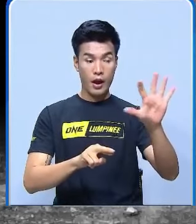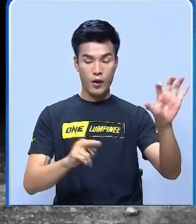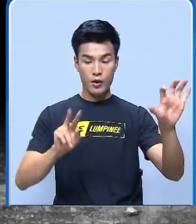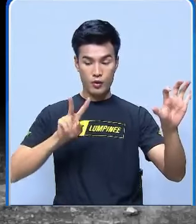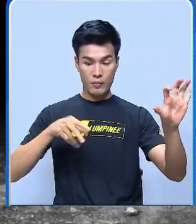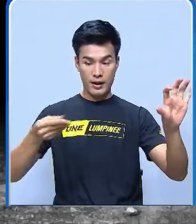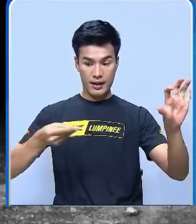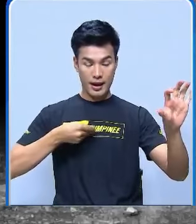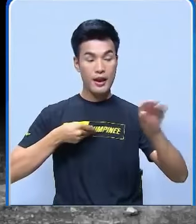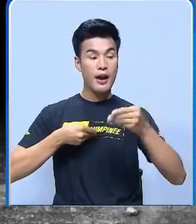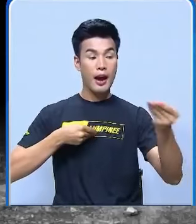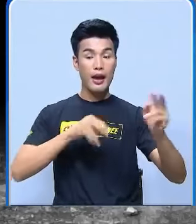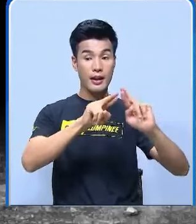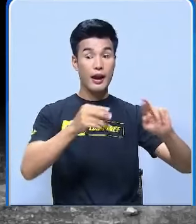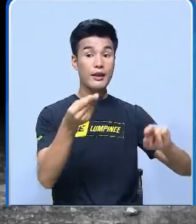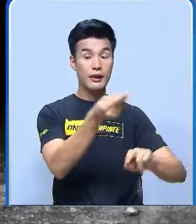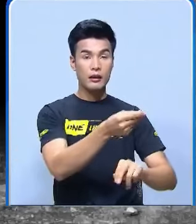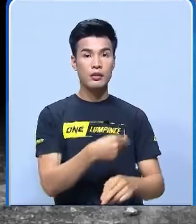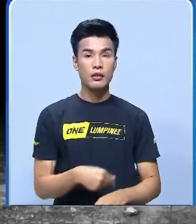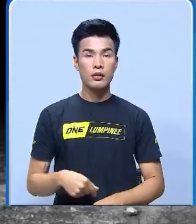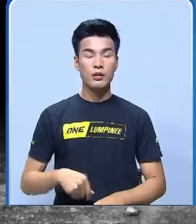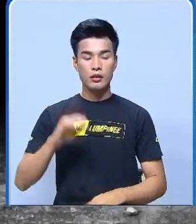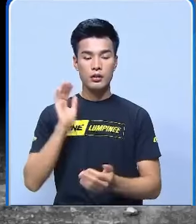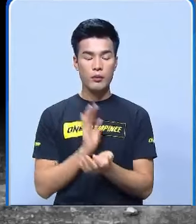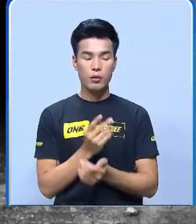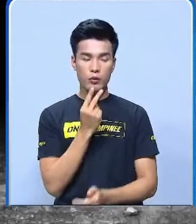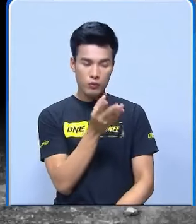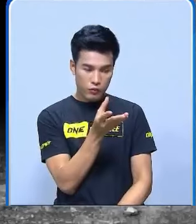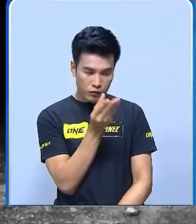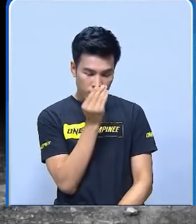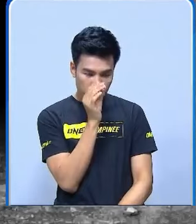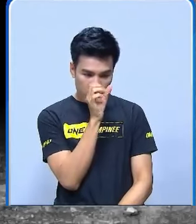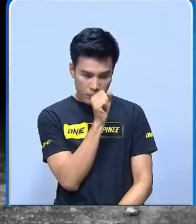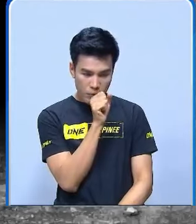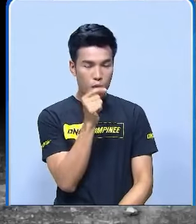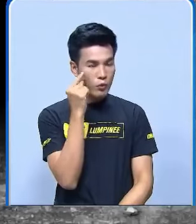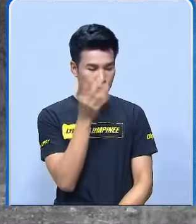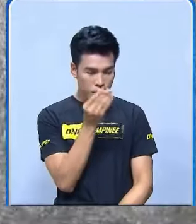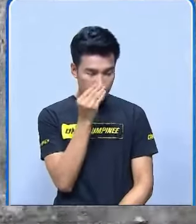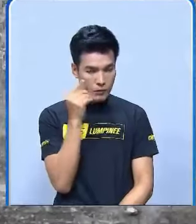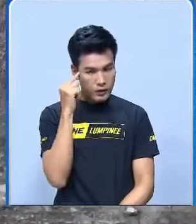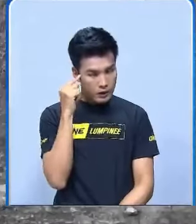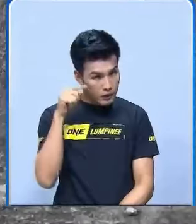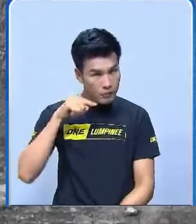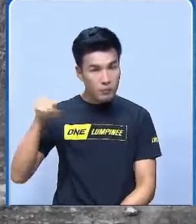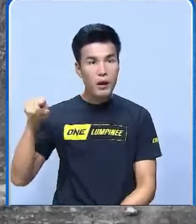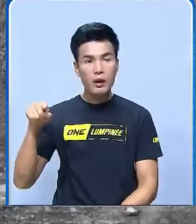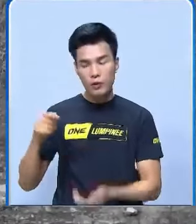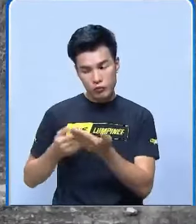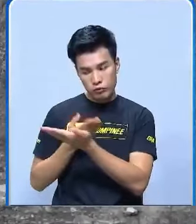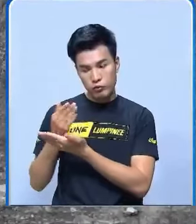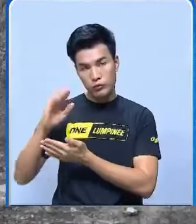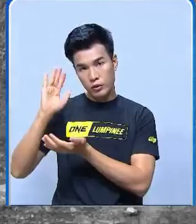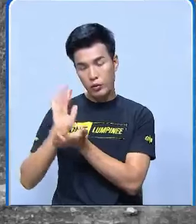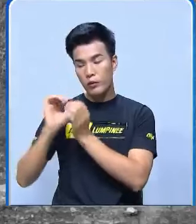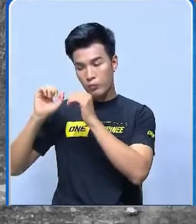ก่อนที่สายรับจะออกจากร้านแล้วก็นำข้อมูลทั้งหมดเนี้ยมาวางแผนจับกลุ่มกันพอวันต่อมาค่ะสายรับคนเดิม